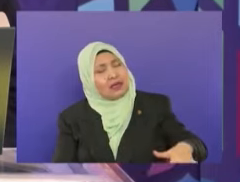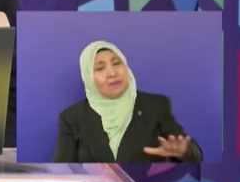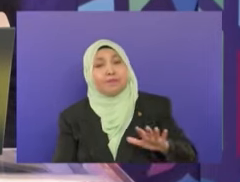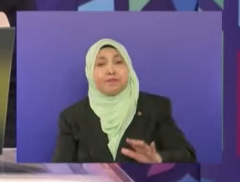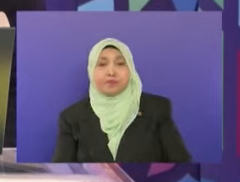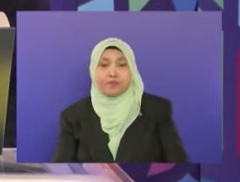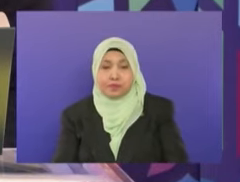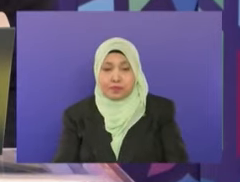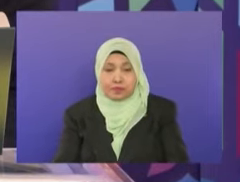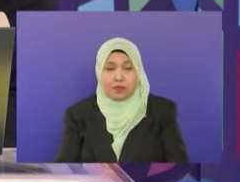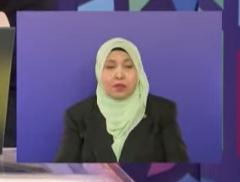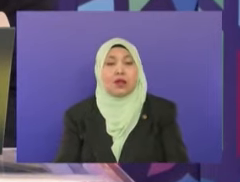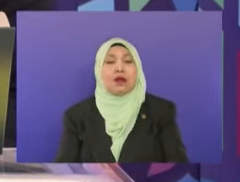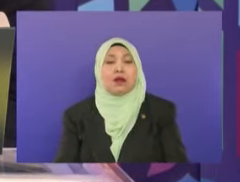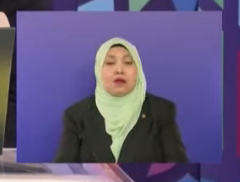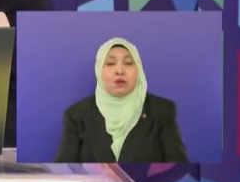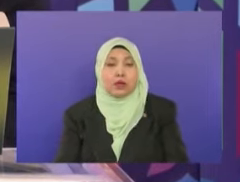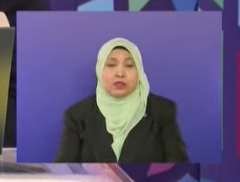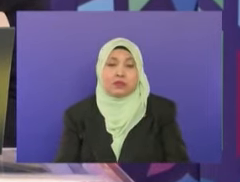الرحيم.